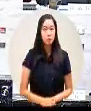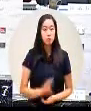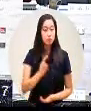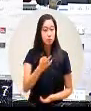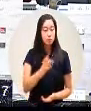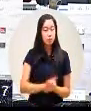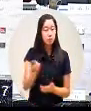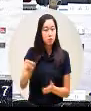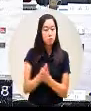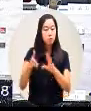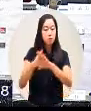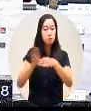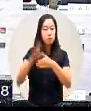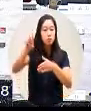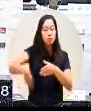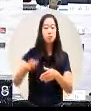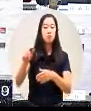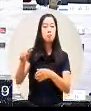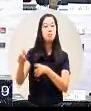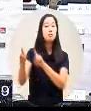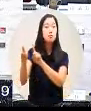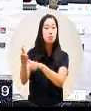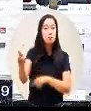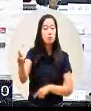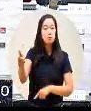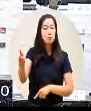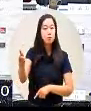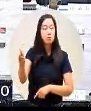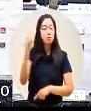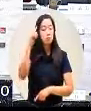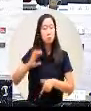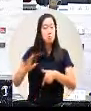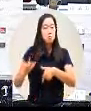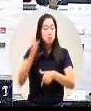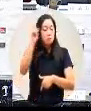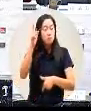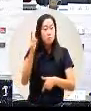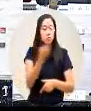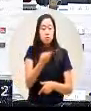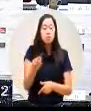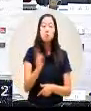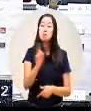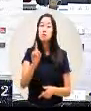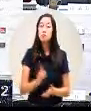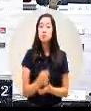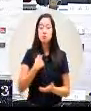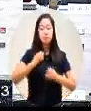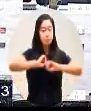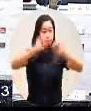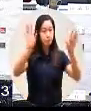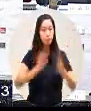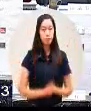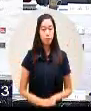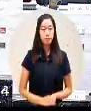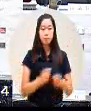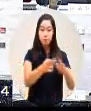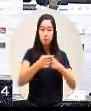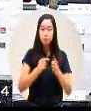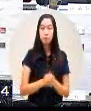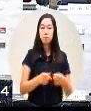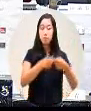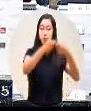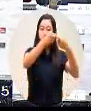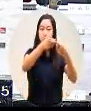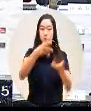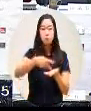啊，是这个刘老师、刘大老师吼、哦，较伟大啦吼、哦。啊，我宣布一下吼、哦，啊，咱第一届